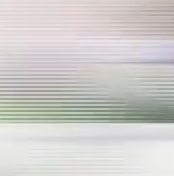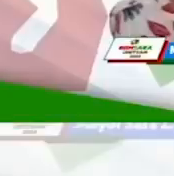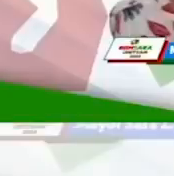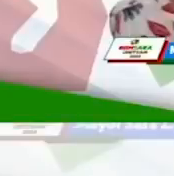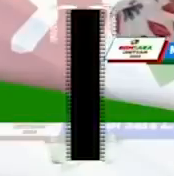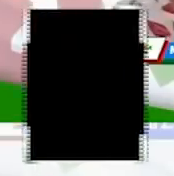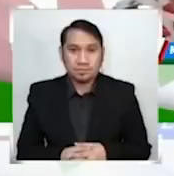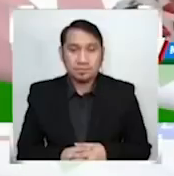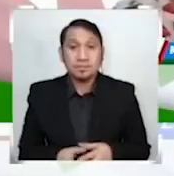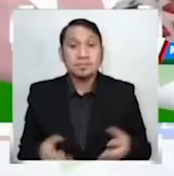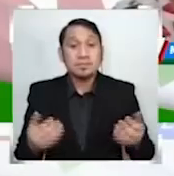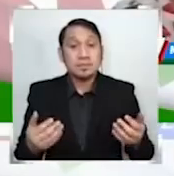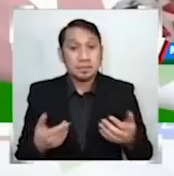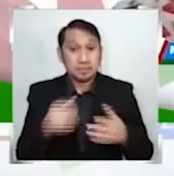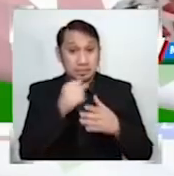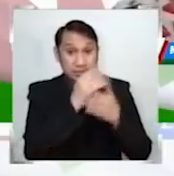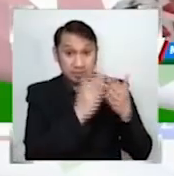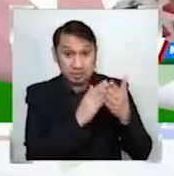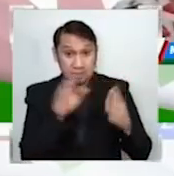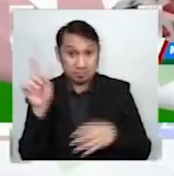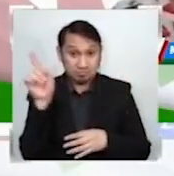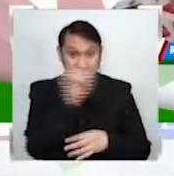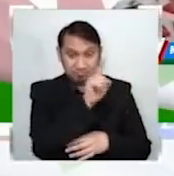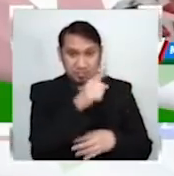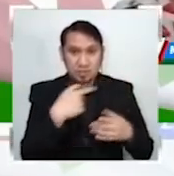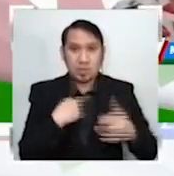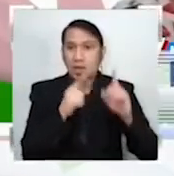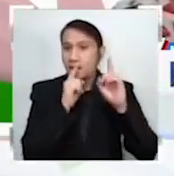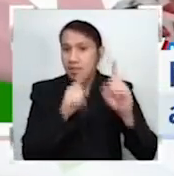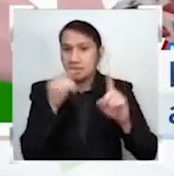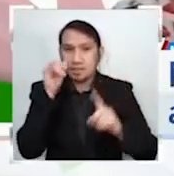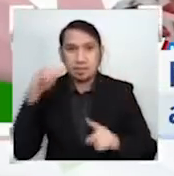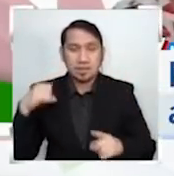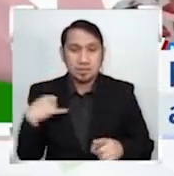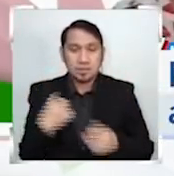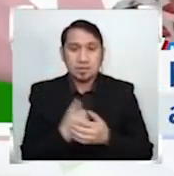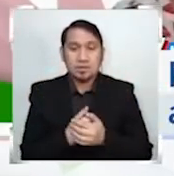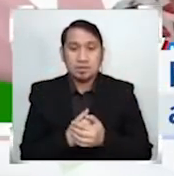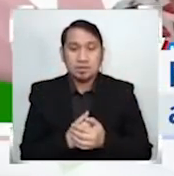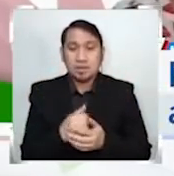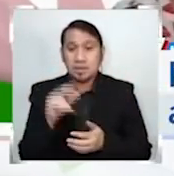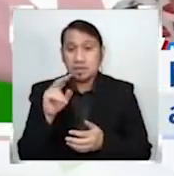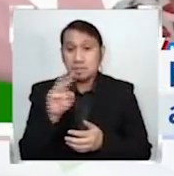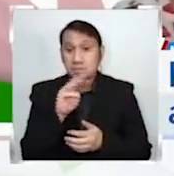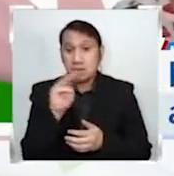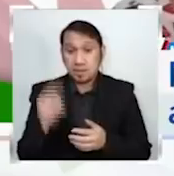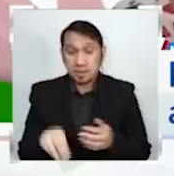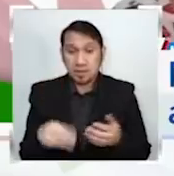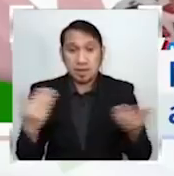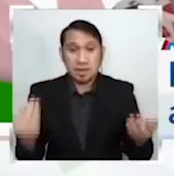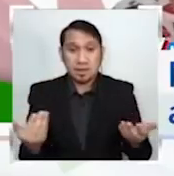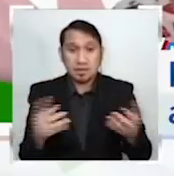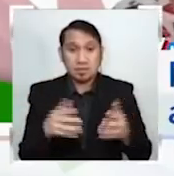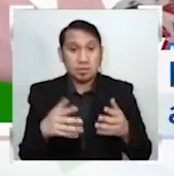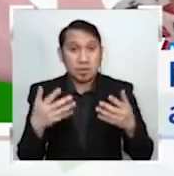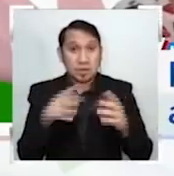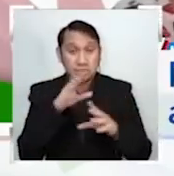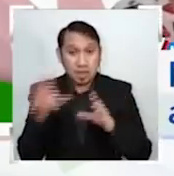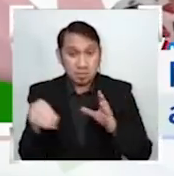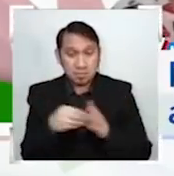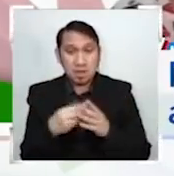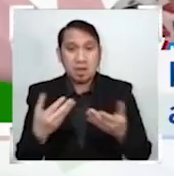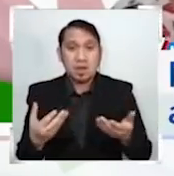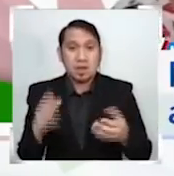Bautista. Ilan sa kanila, dumalo kahapon sa Metro Manila Virtual Caravan na dinaluhan ng ilang mga konsehal at